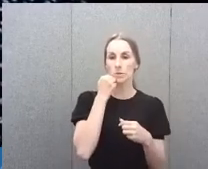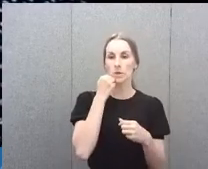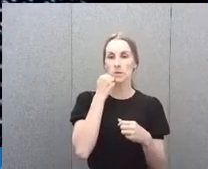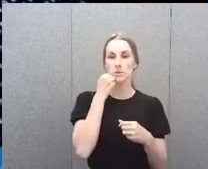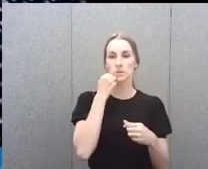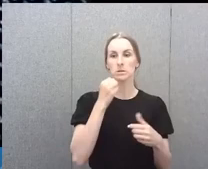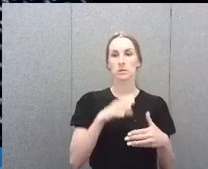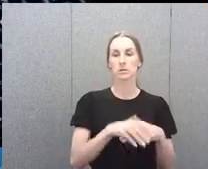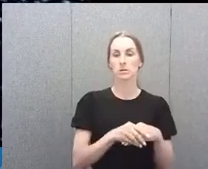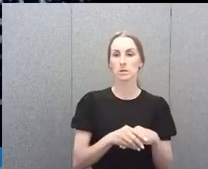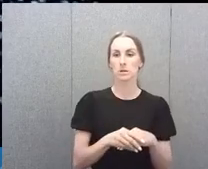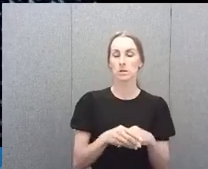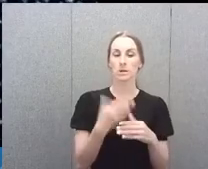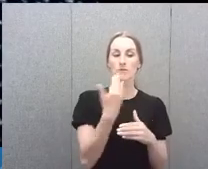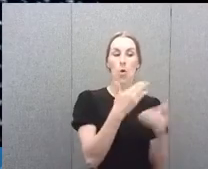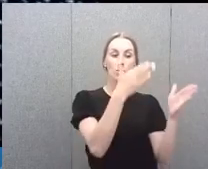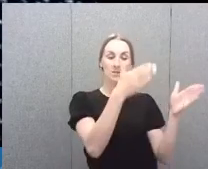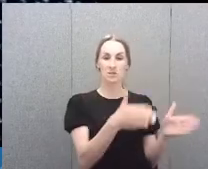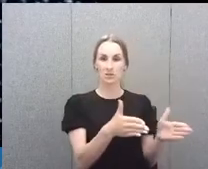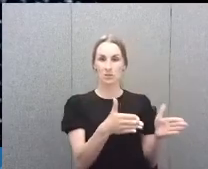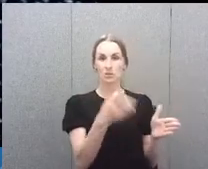обратить ваше внимание